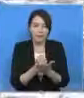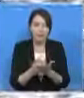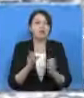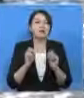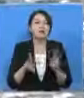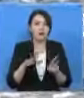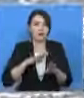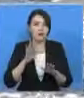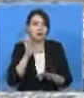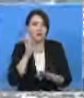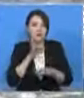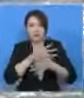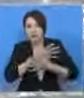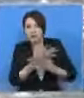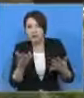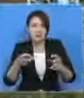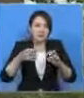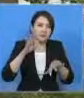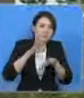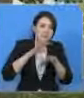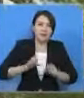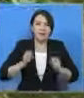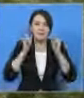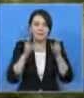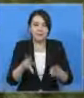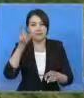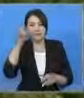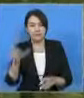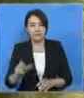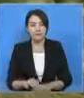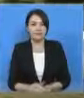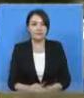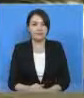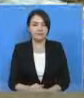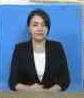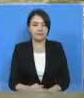как в воде могут размножаться разного вида бактерии, опасные для человека.